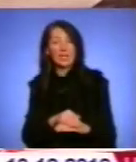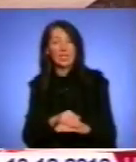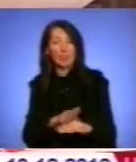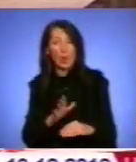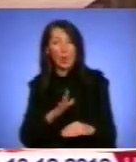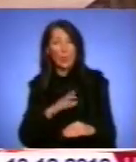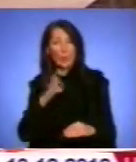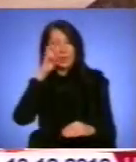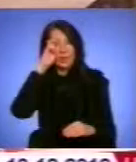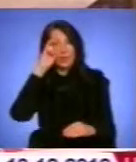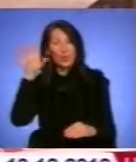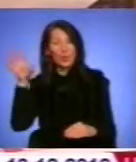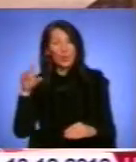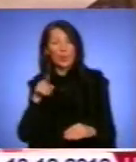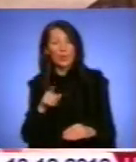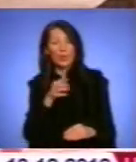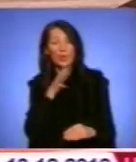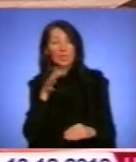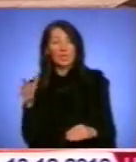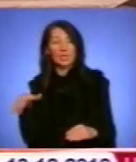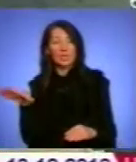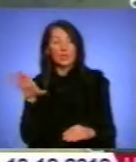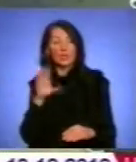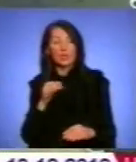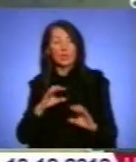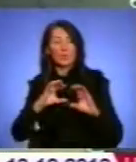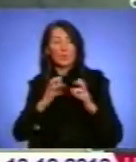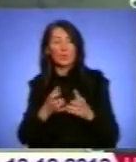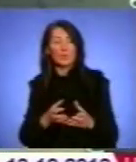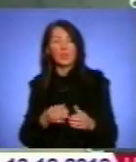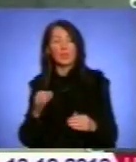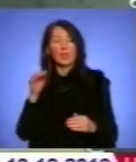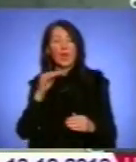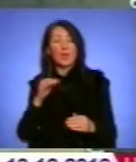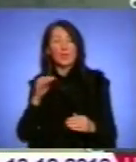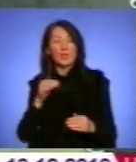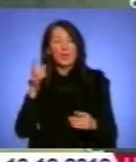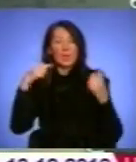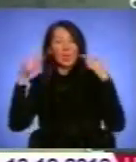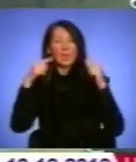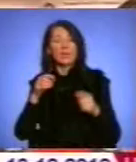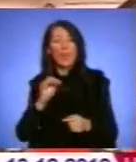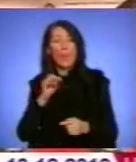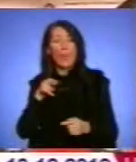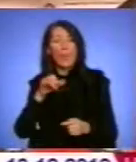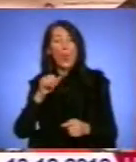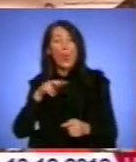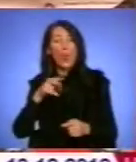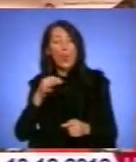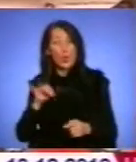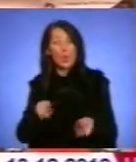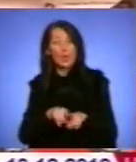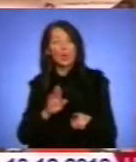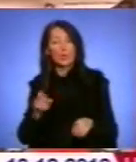були відомі в той час у всьому світі. Фізик та винахідник Іван Пулюй також був членом наукового товариства